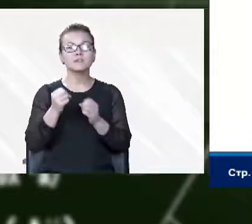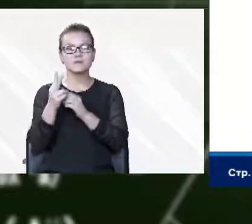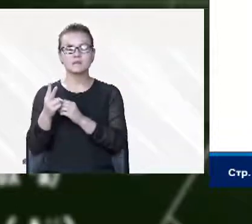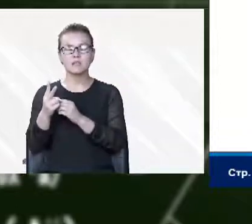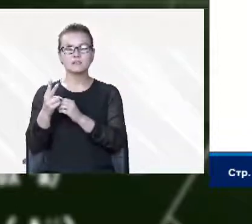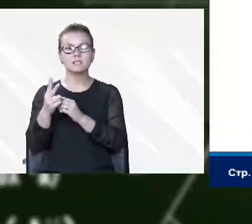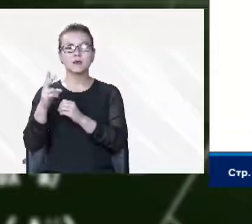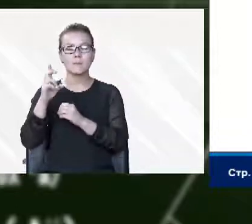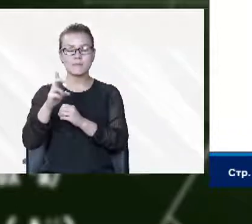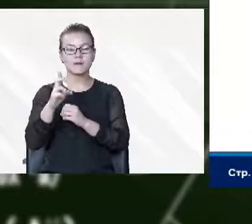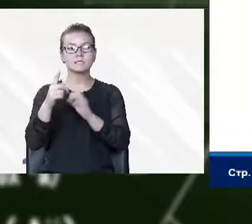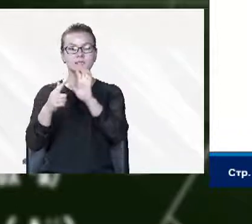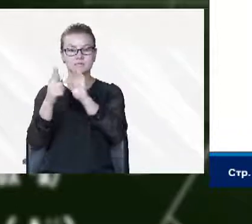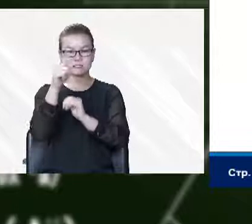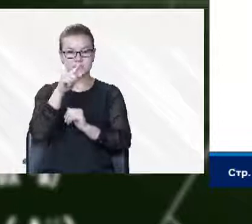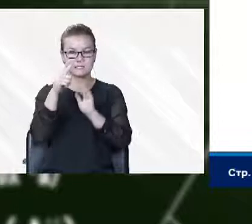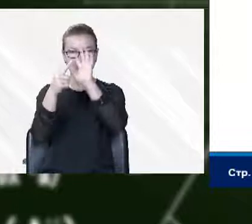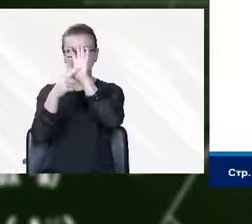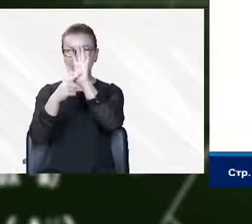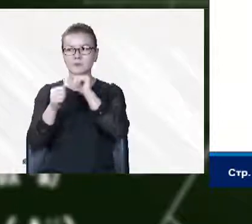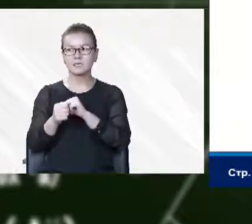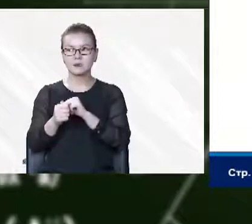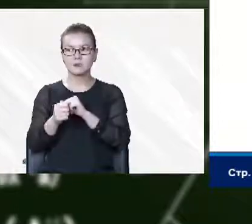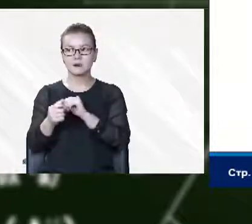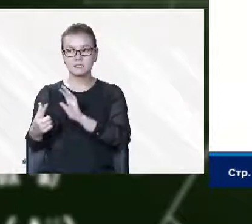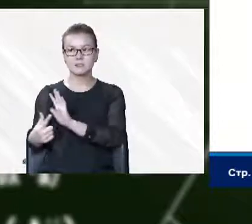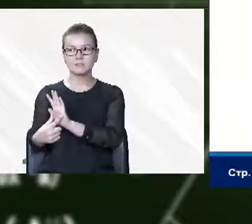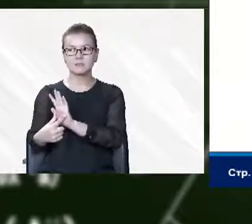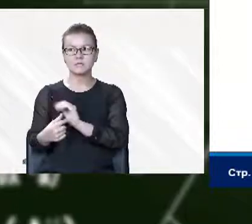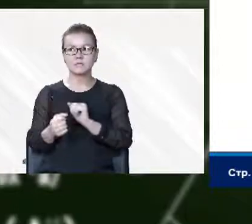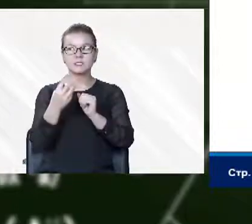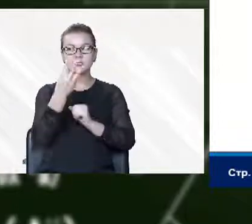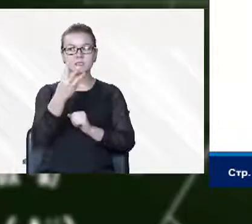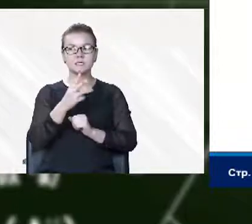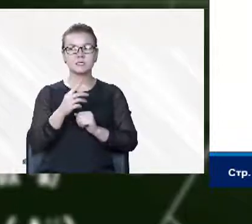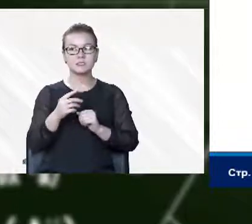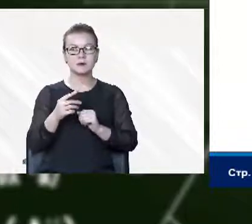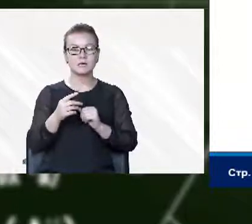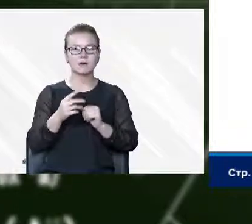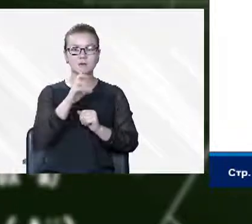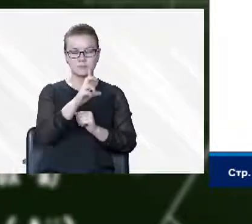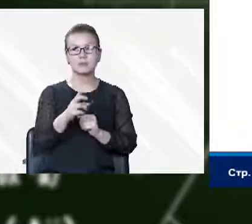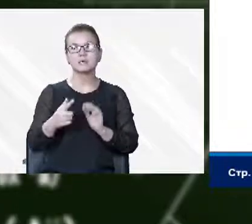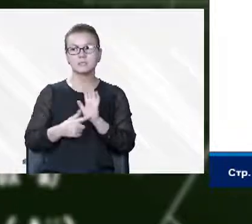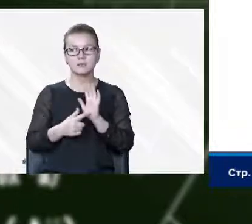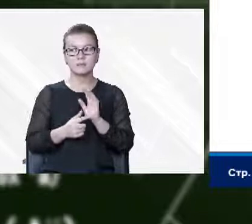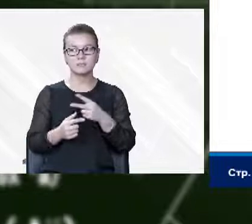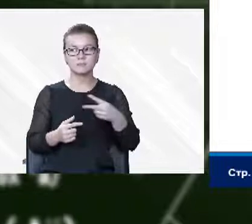12b седьмых плюс 3b седьмых. Видим результат 15b седьмых.